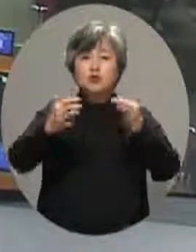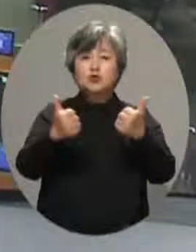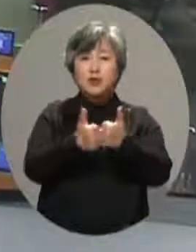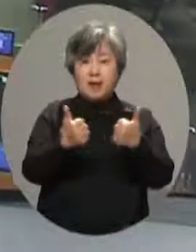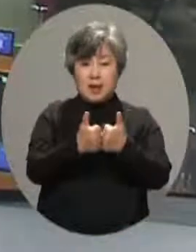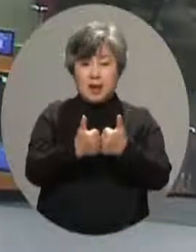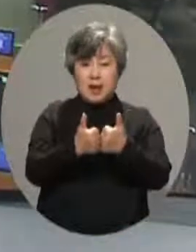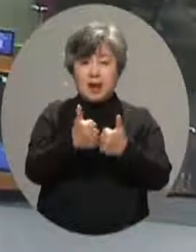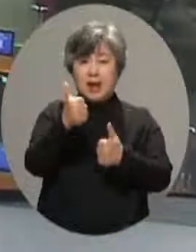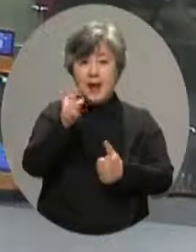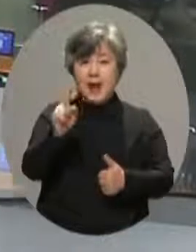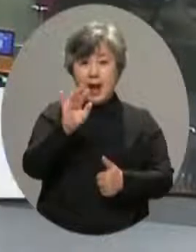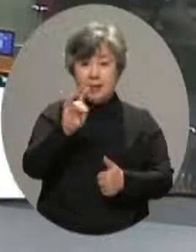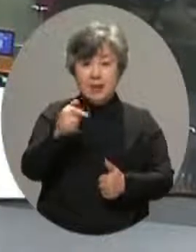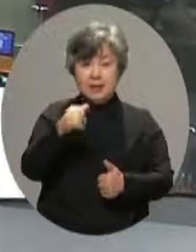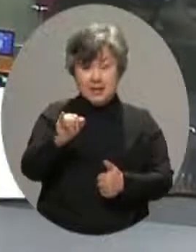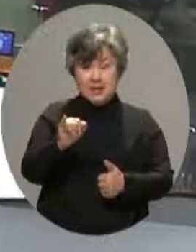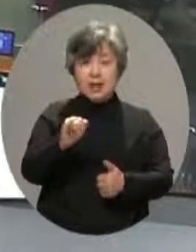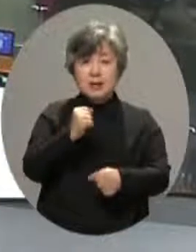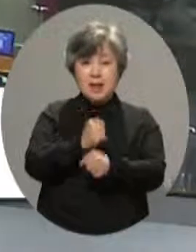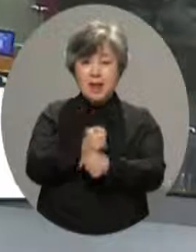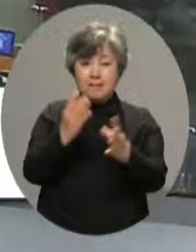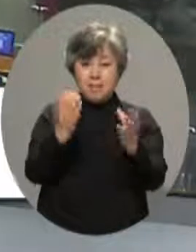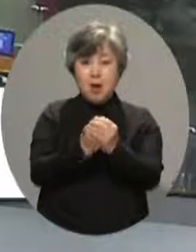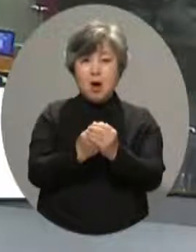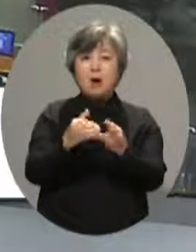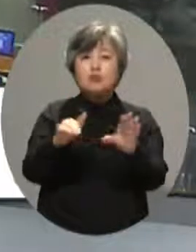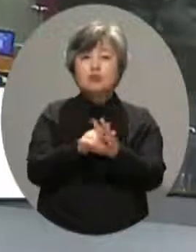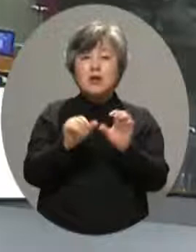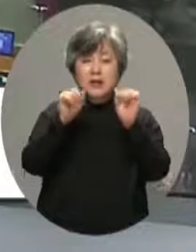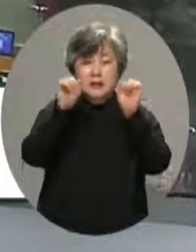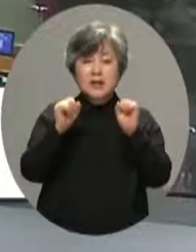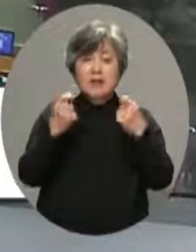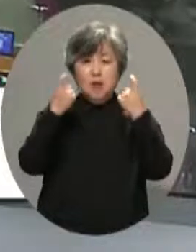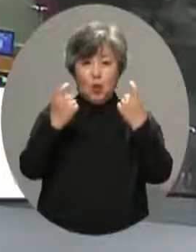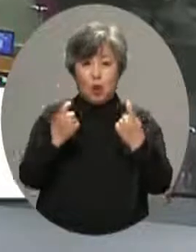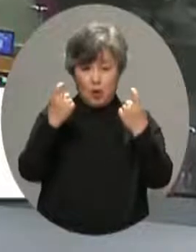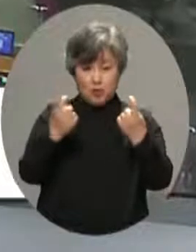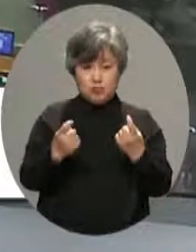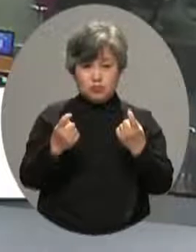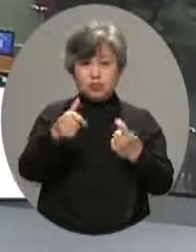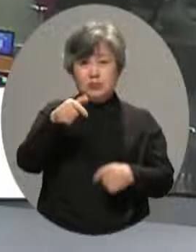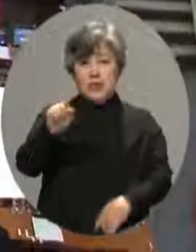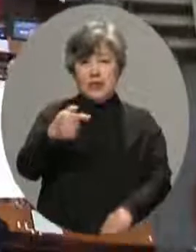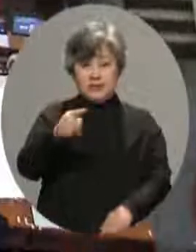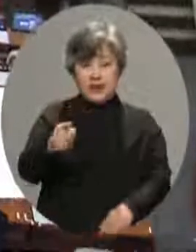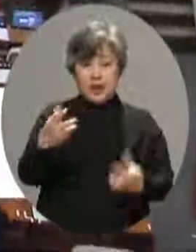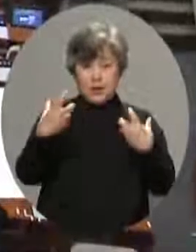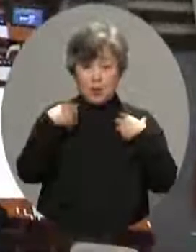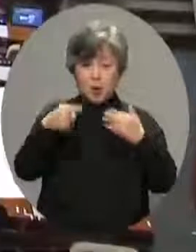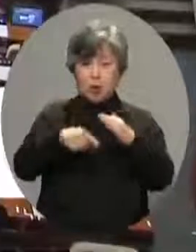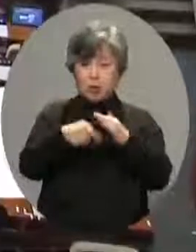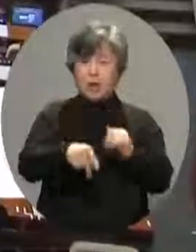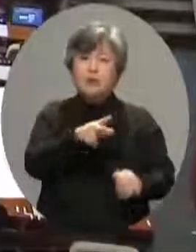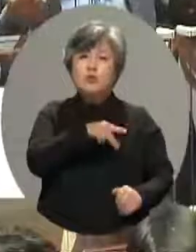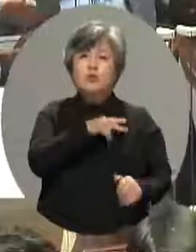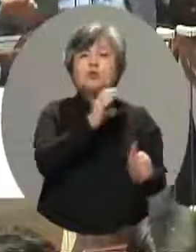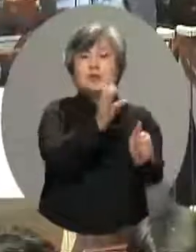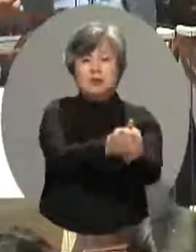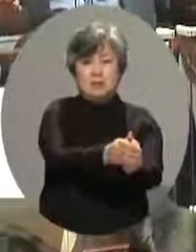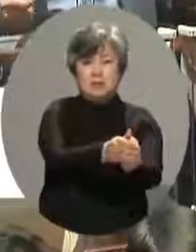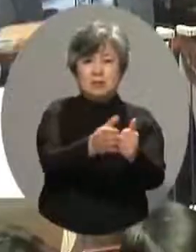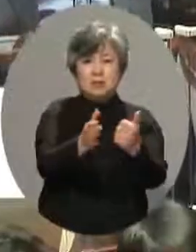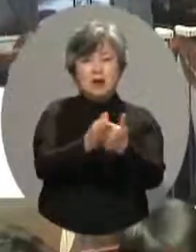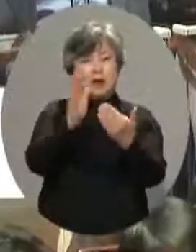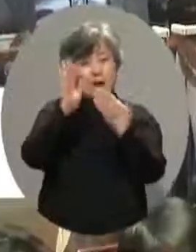국회 하반기 원 구성이 마무리된 가운데 문화체육관광위원회 여야 간사를 모두 돈에 출신 국회의원들이 맡게 됨에